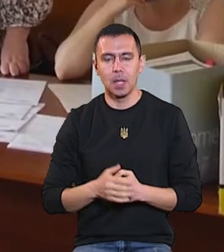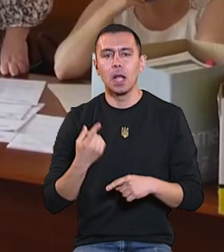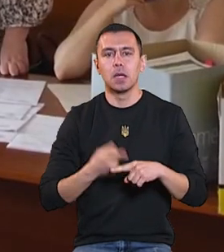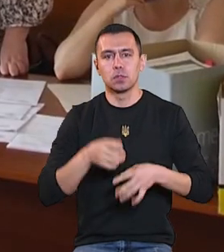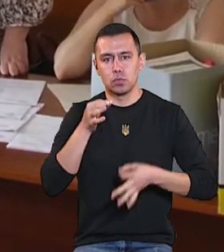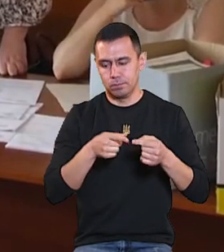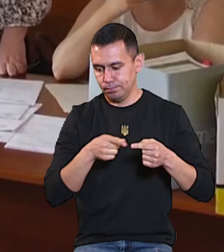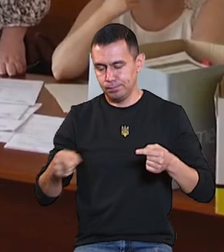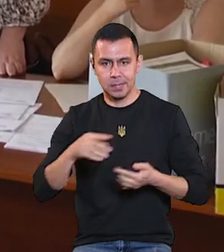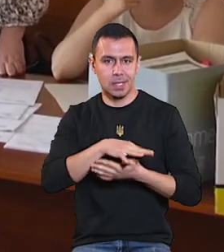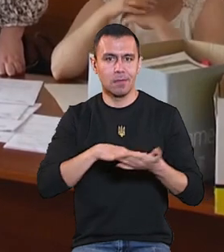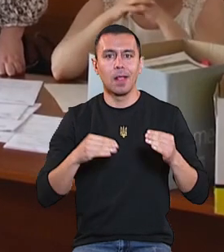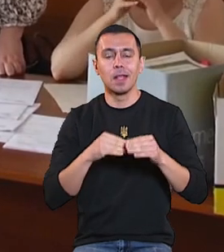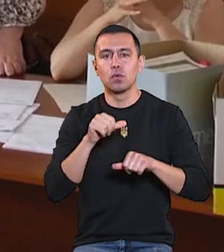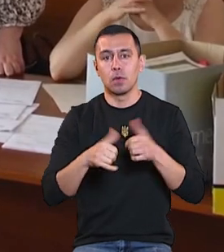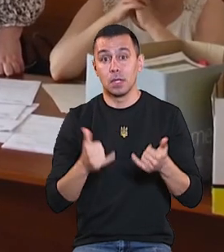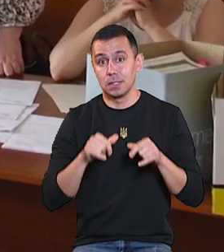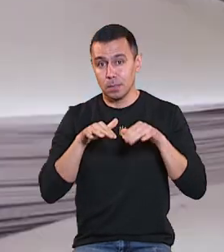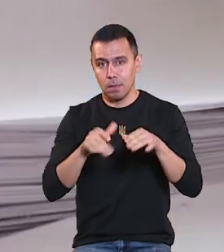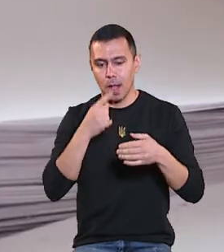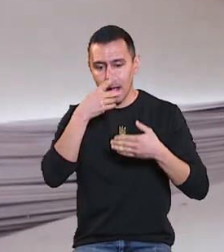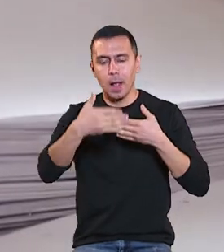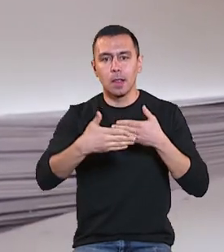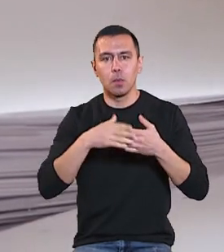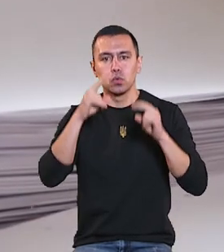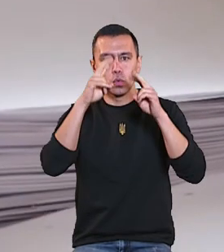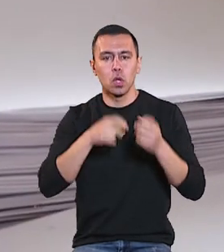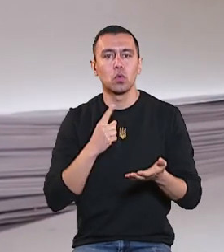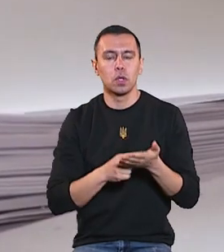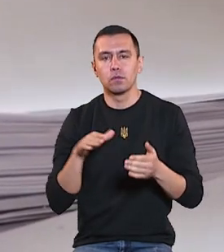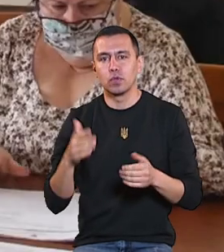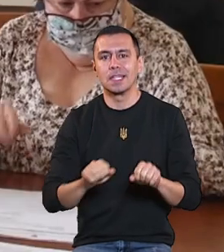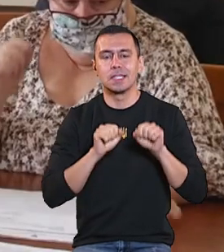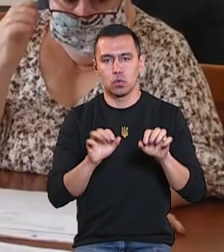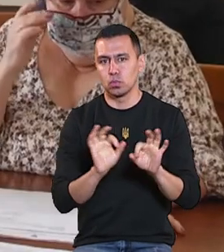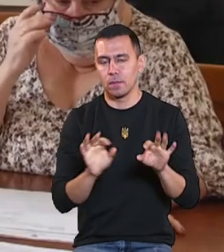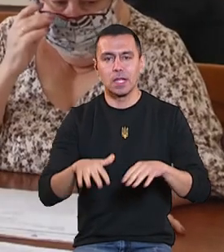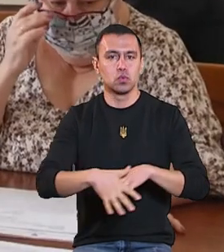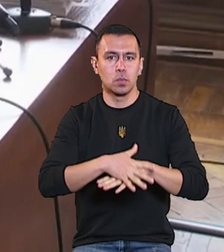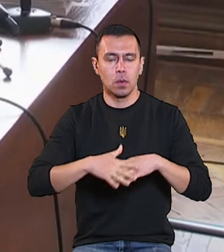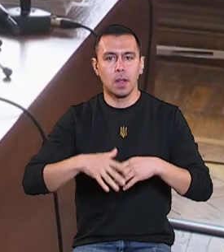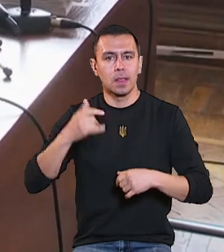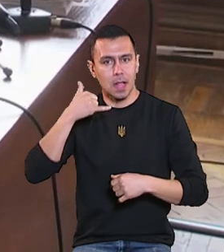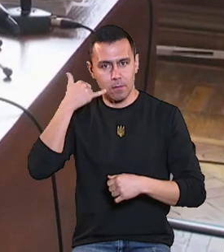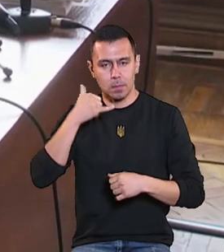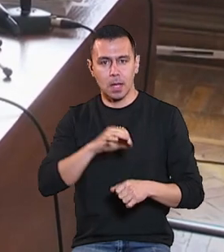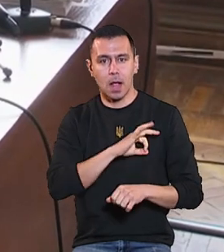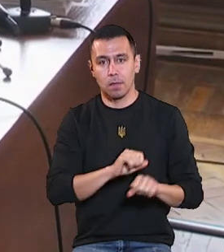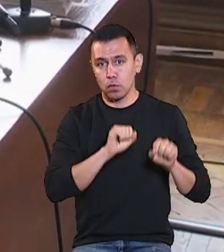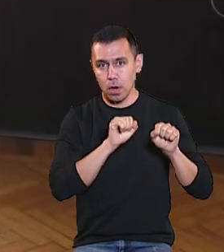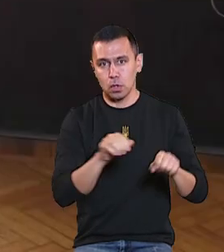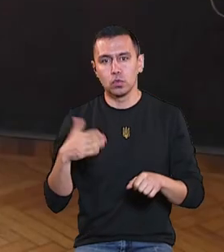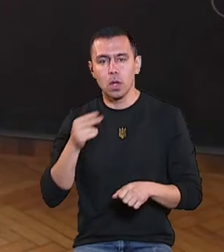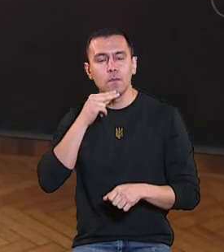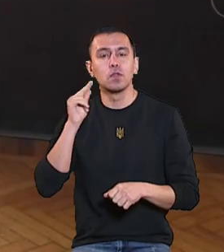судовий процес триває 10 років. Наразі справа на етапі дослідження доказів сторони захисту, розповіла Суспільному телефоном адвокатка сторони